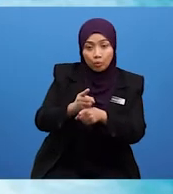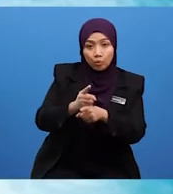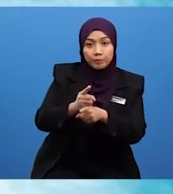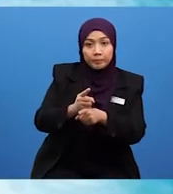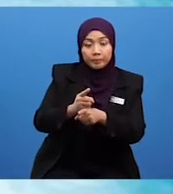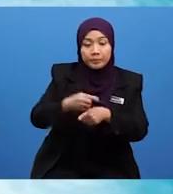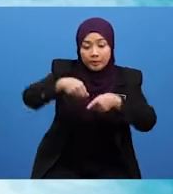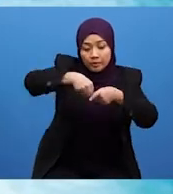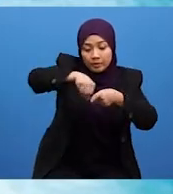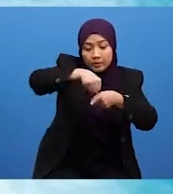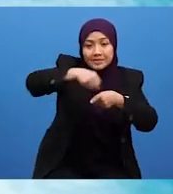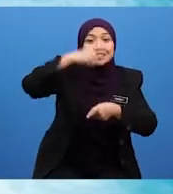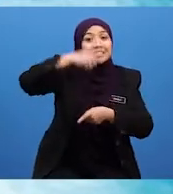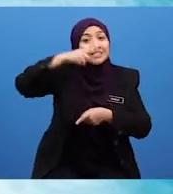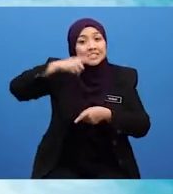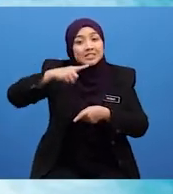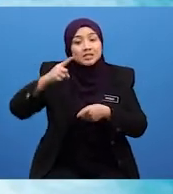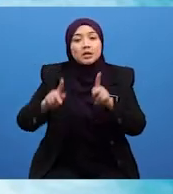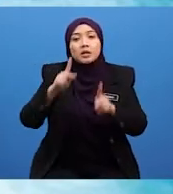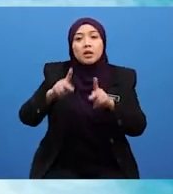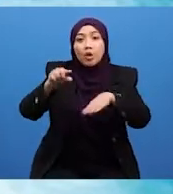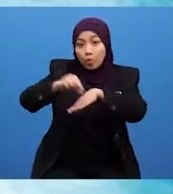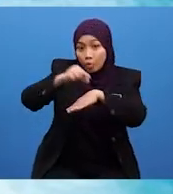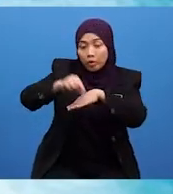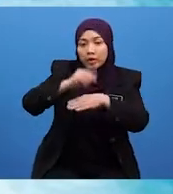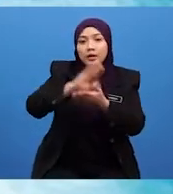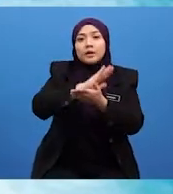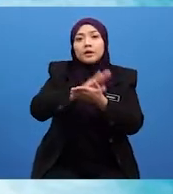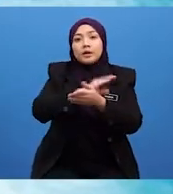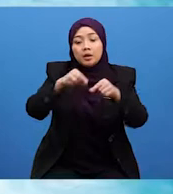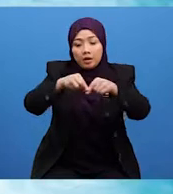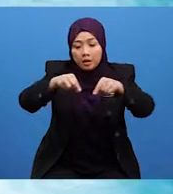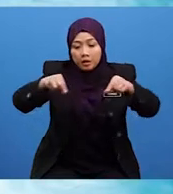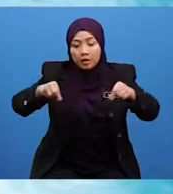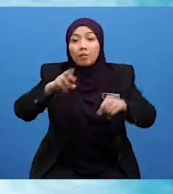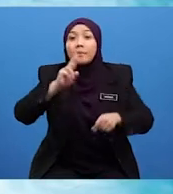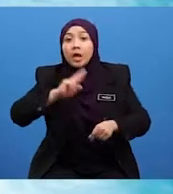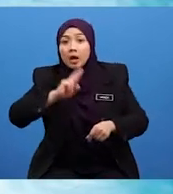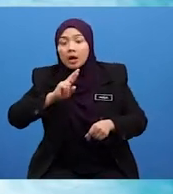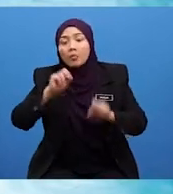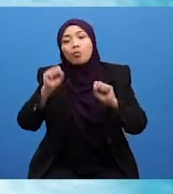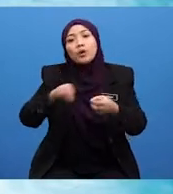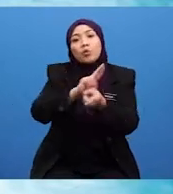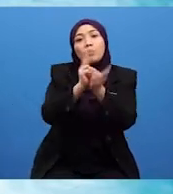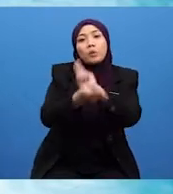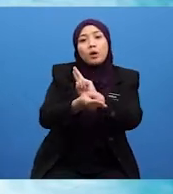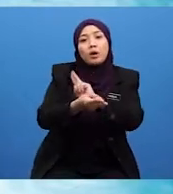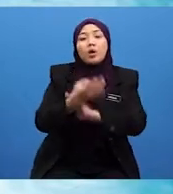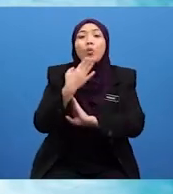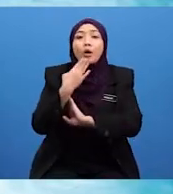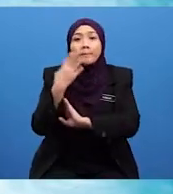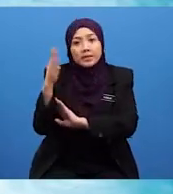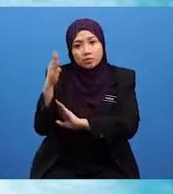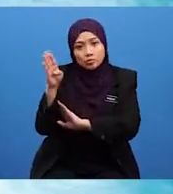Betul. Ubat gigi jika diuji dengan kertas litmus merah, ia akan berubah kepada